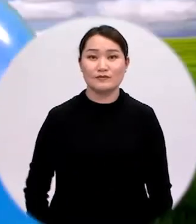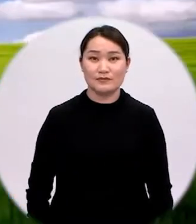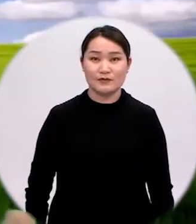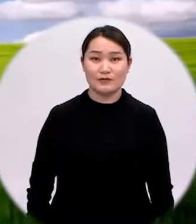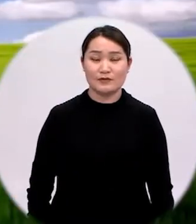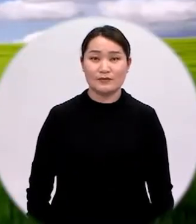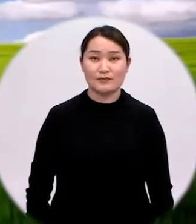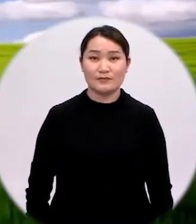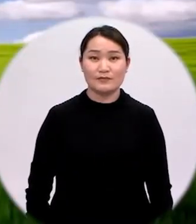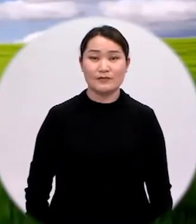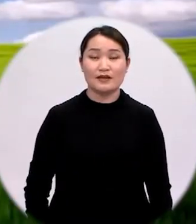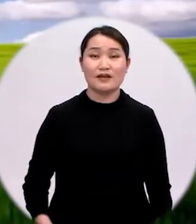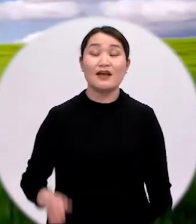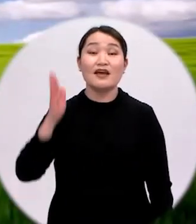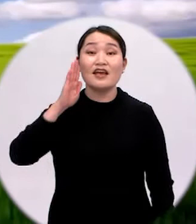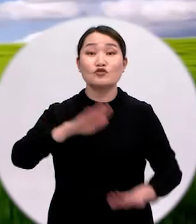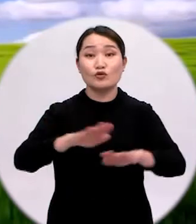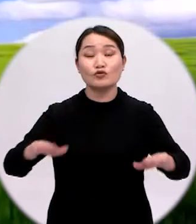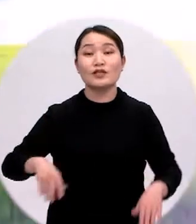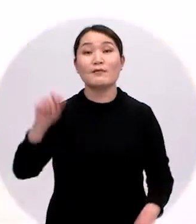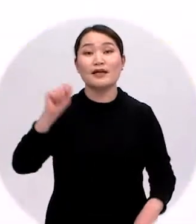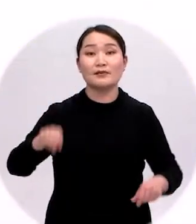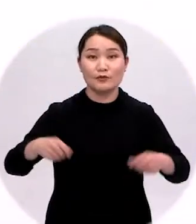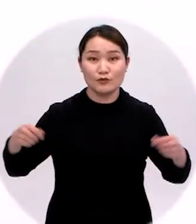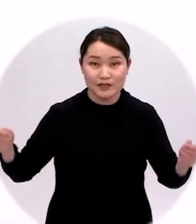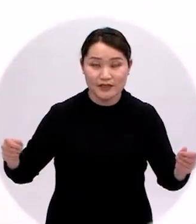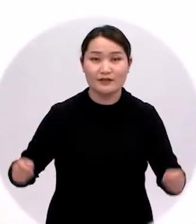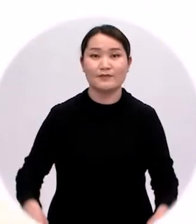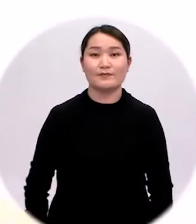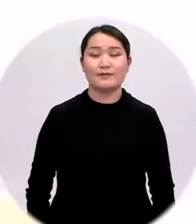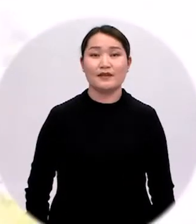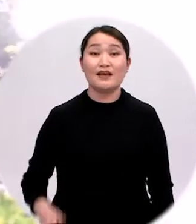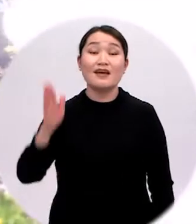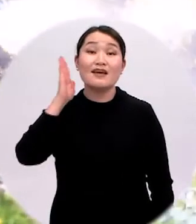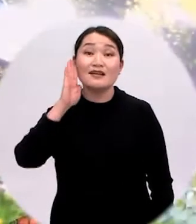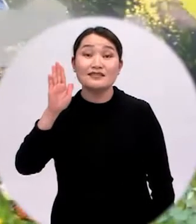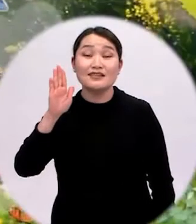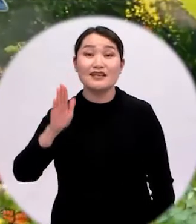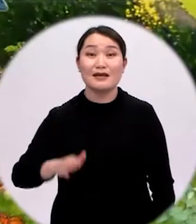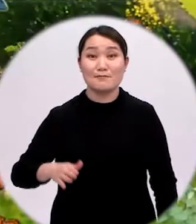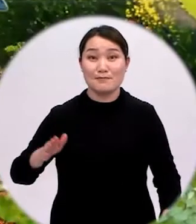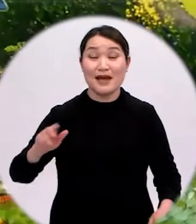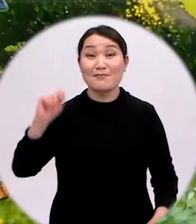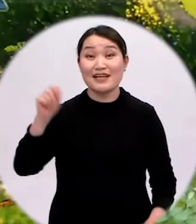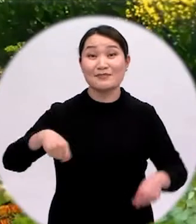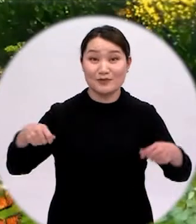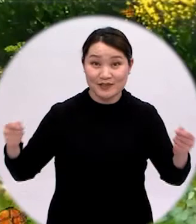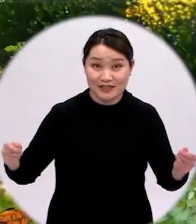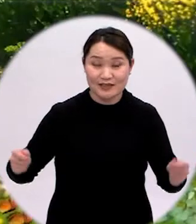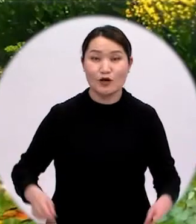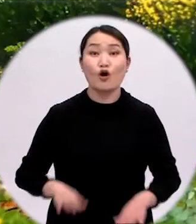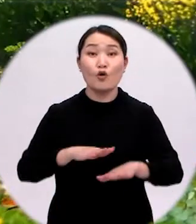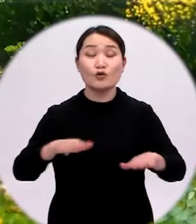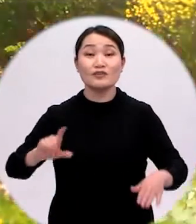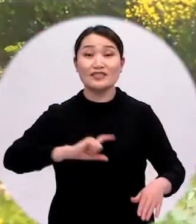Бүх хүүхдүүдэд их үрсэн баярын мэнд хүргэе. Ээжтэй баярын мэнд хүргэе.